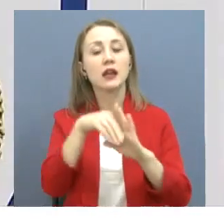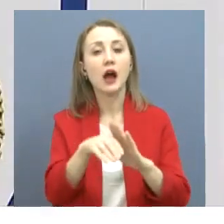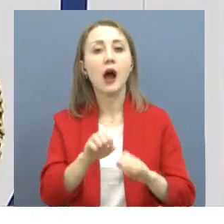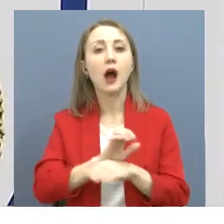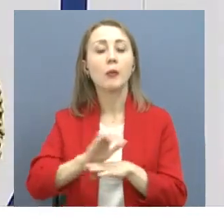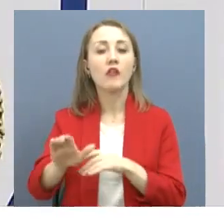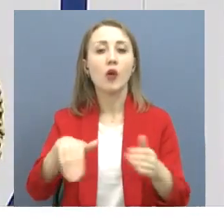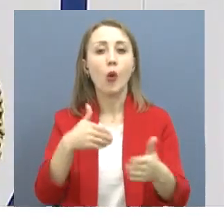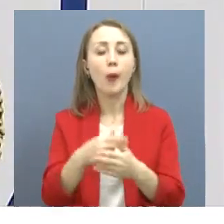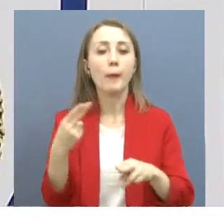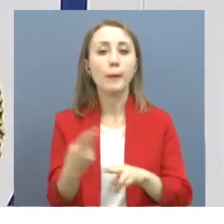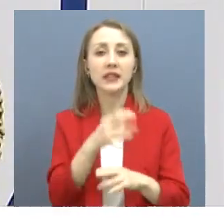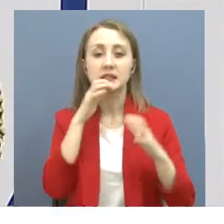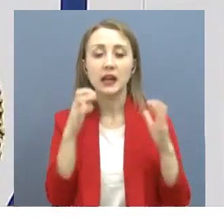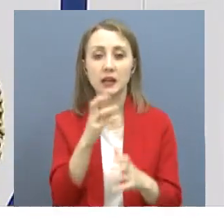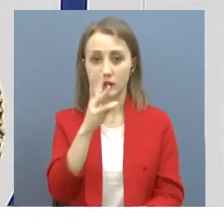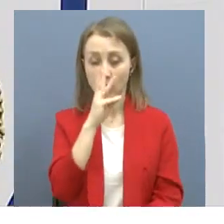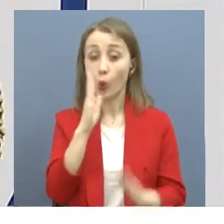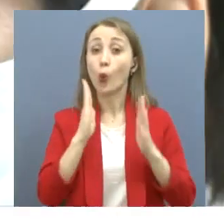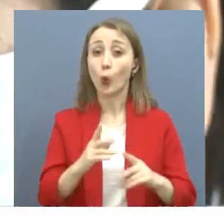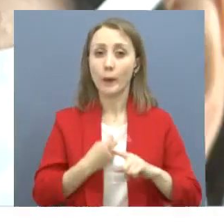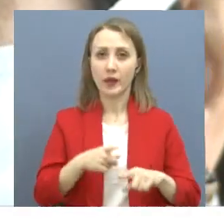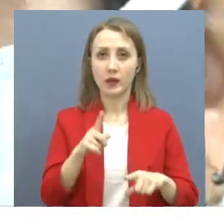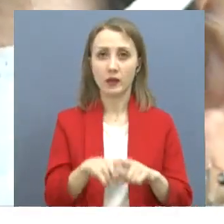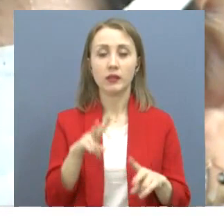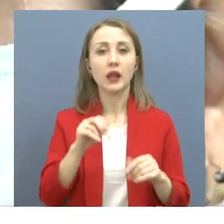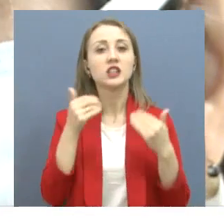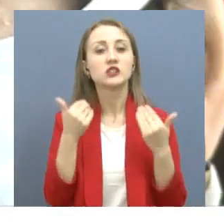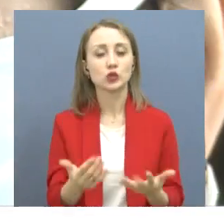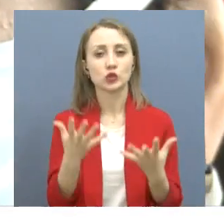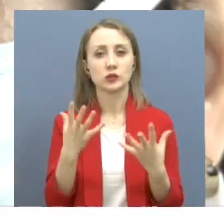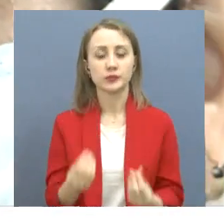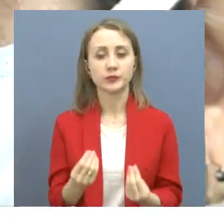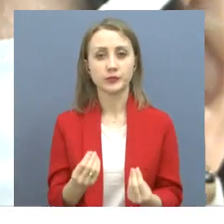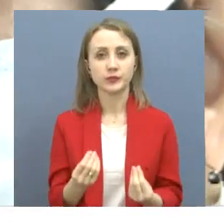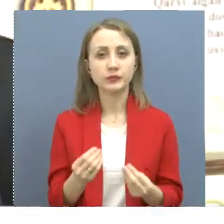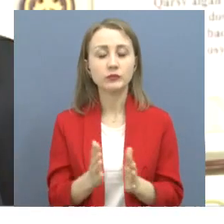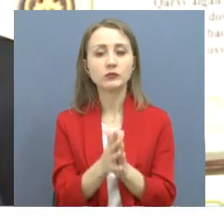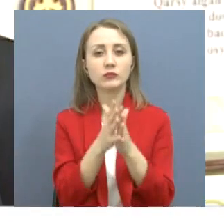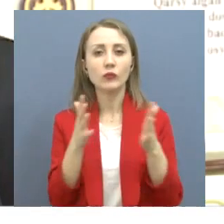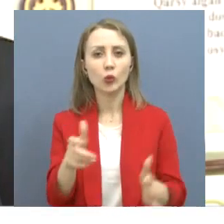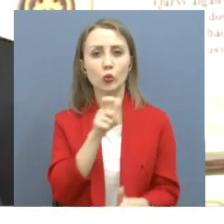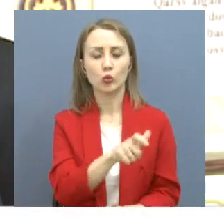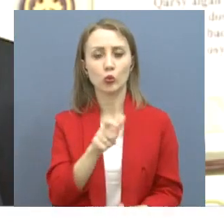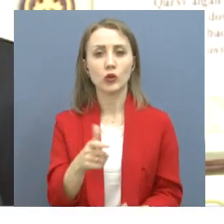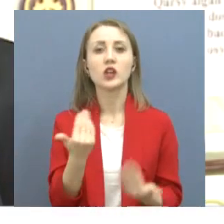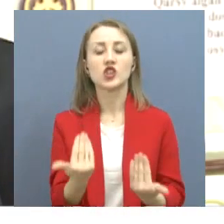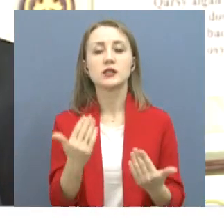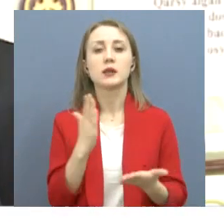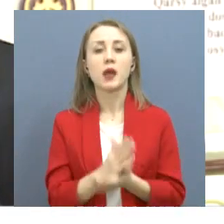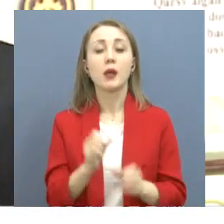в отпуск без сохранения зарплаты. Кроме этого, на сегодня категория расширяется. На сегодня имеют